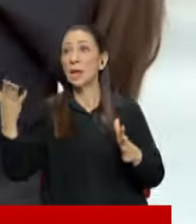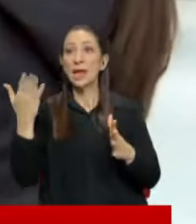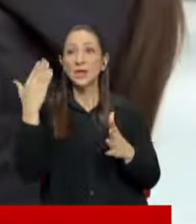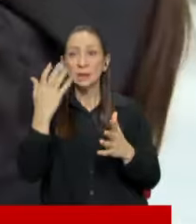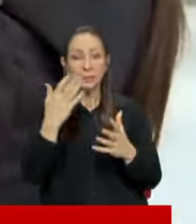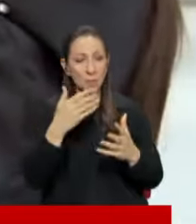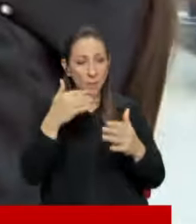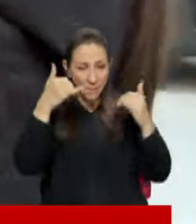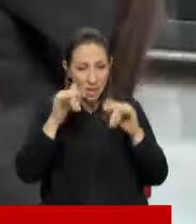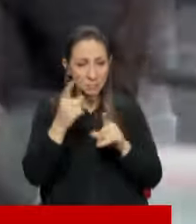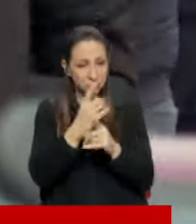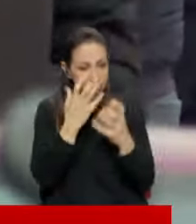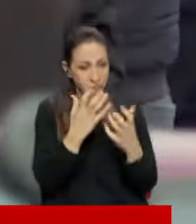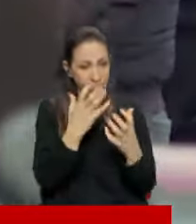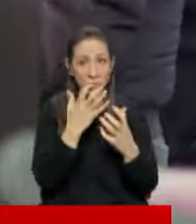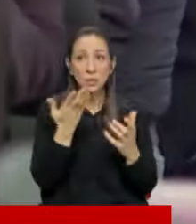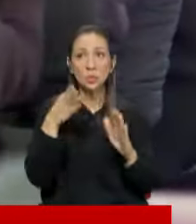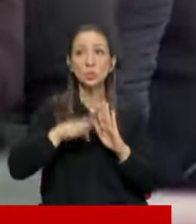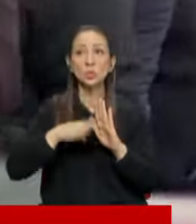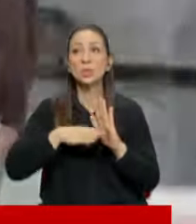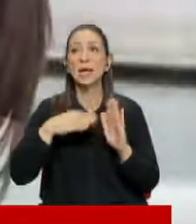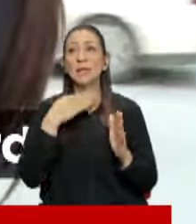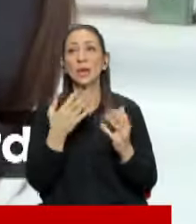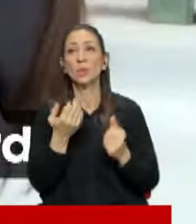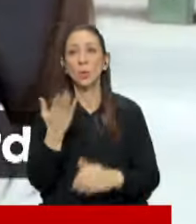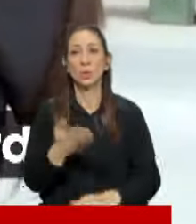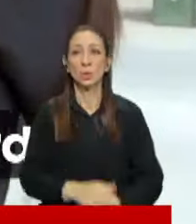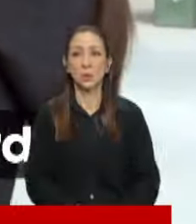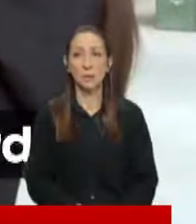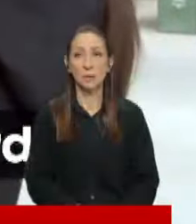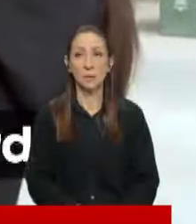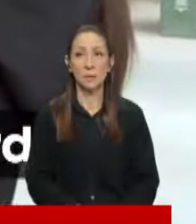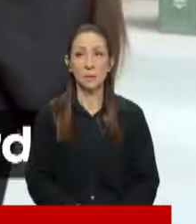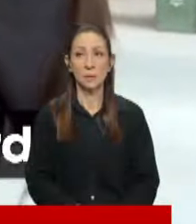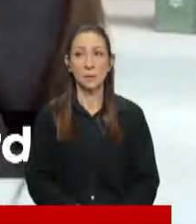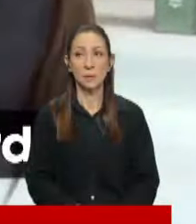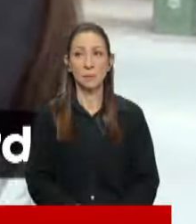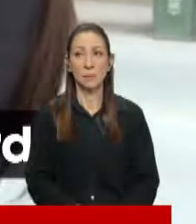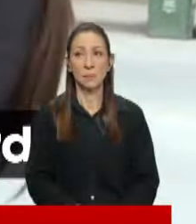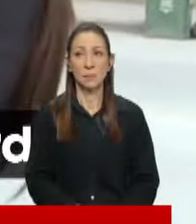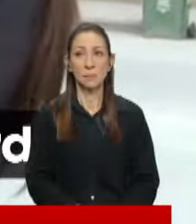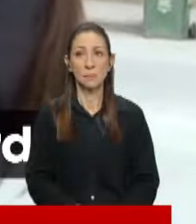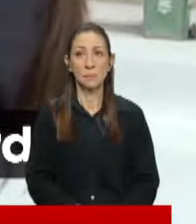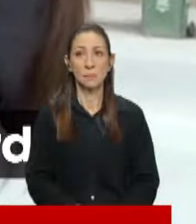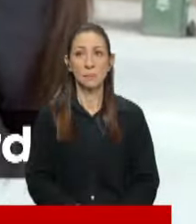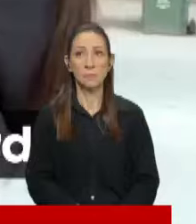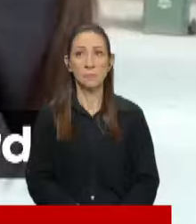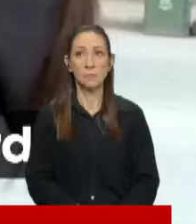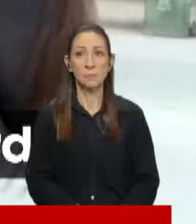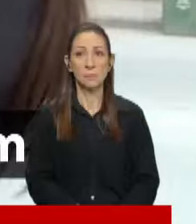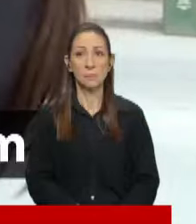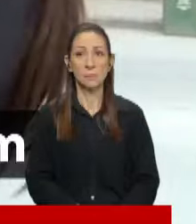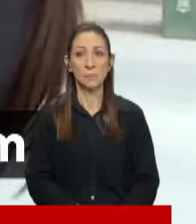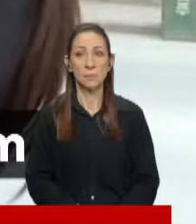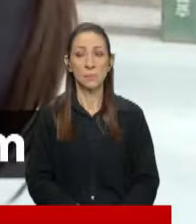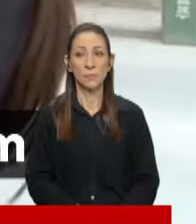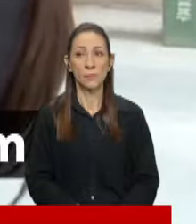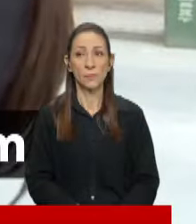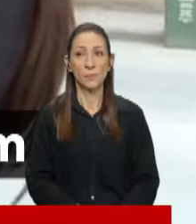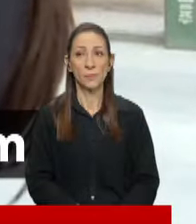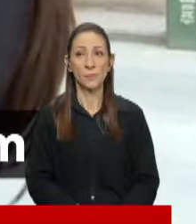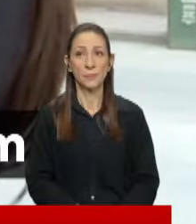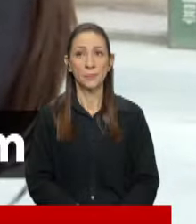besicilikle geçinebilenler artık ucuz et kuyruğunda. Hayvancılık zaten ölmüş hayvancılık. Benim de hayvanım vardı. Bundan sonra